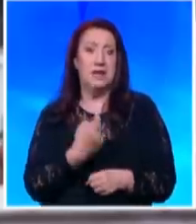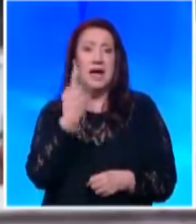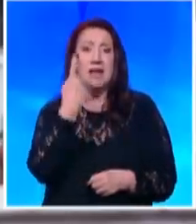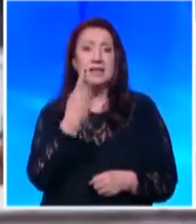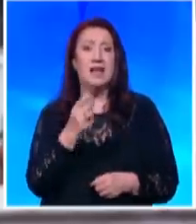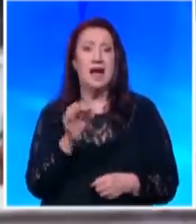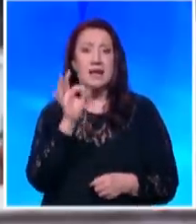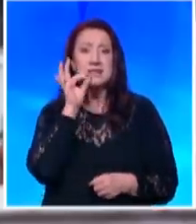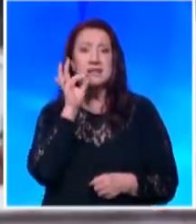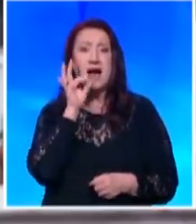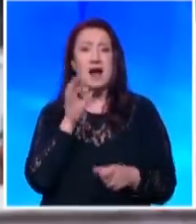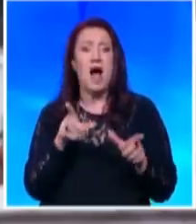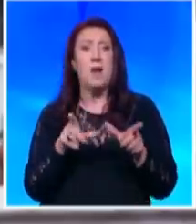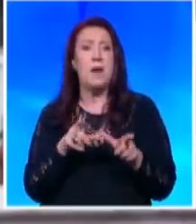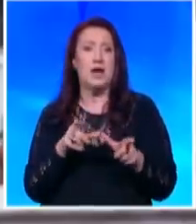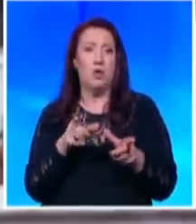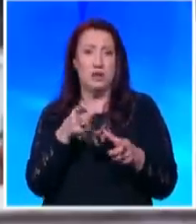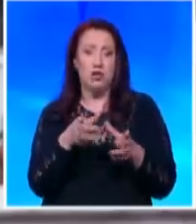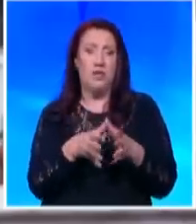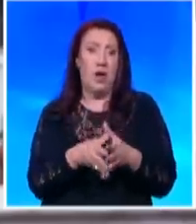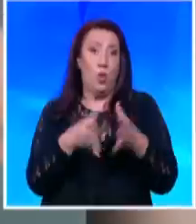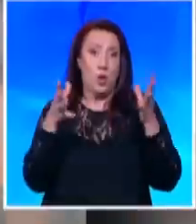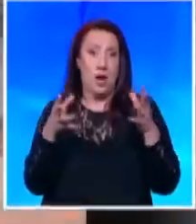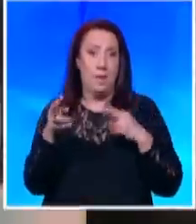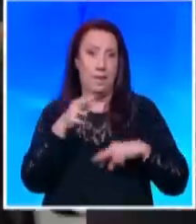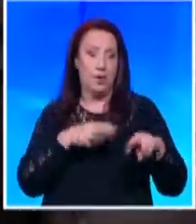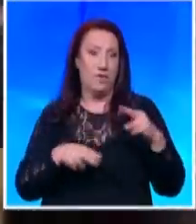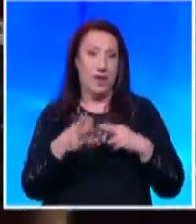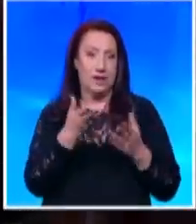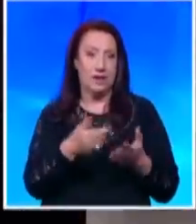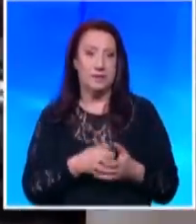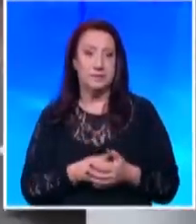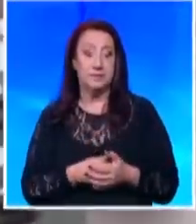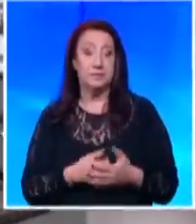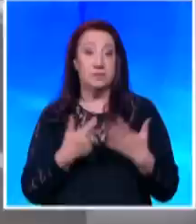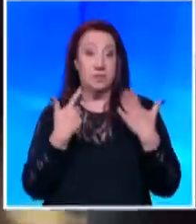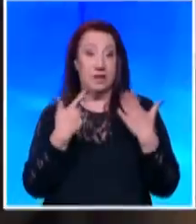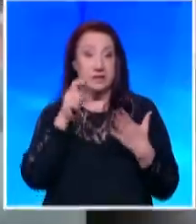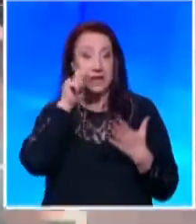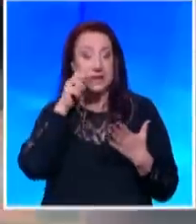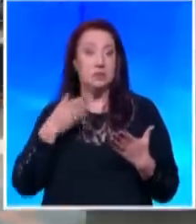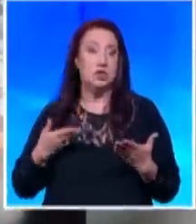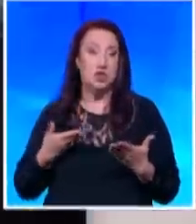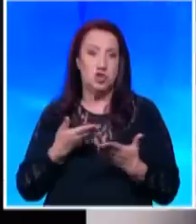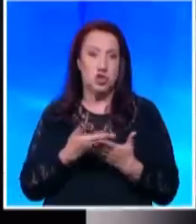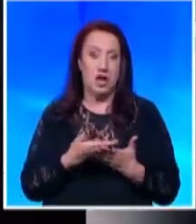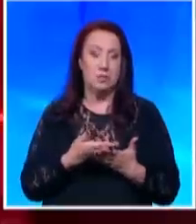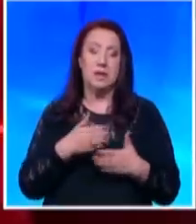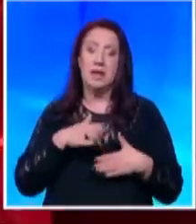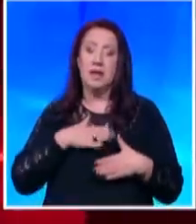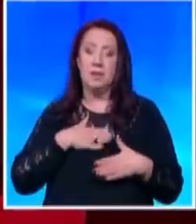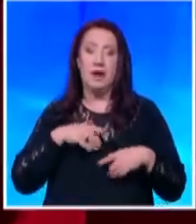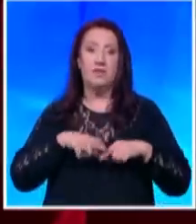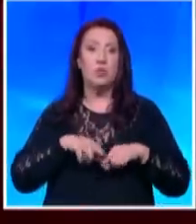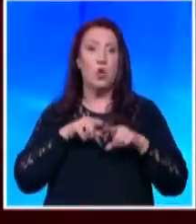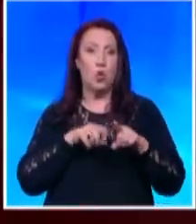марихуана, въпросната голяма проверка, това още нови. 7 жалби от клиенти са подадени в прокуратурата. За БТВ